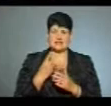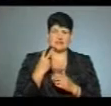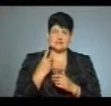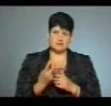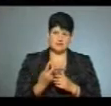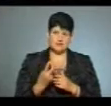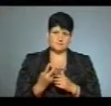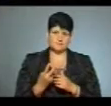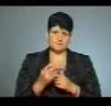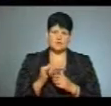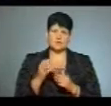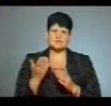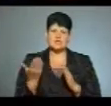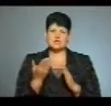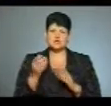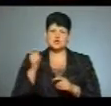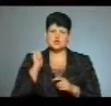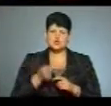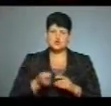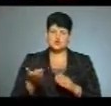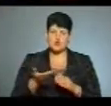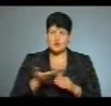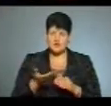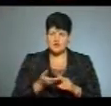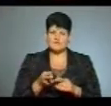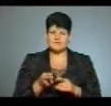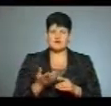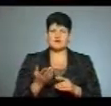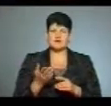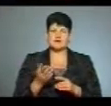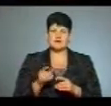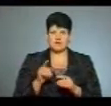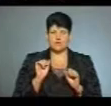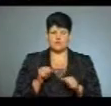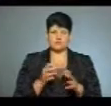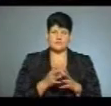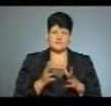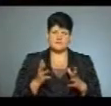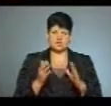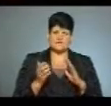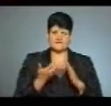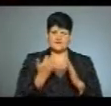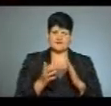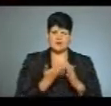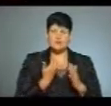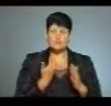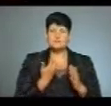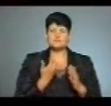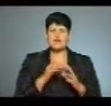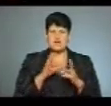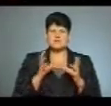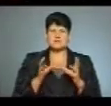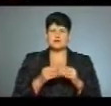інструменти. Сокира, там, нею легше, бо вона гостріша. Нею можна більші куски відвалювати. А